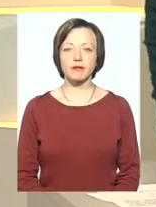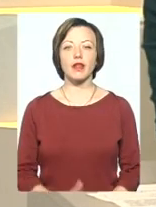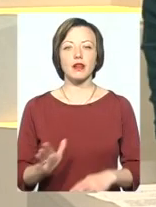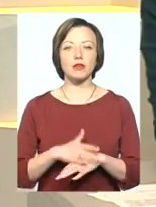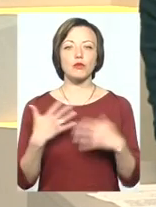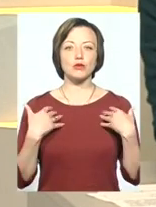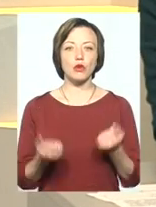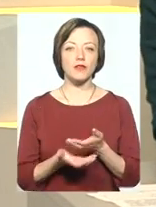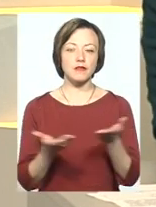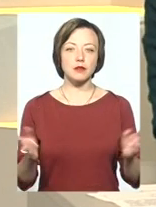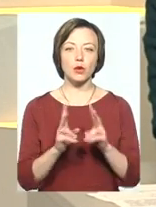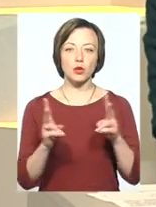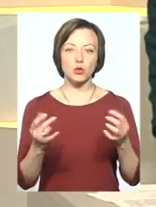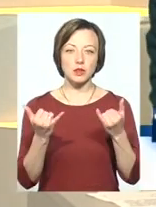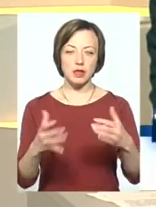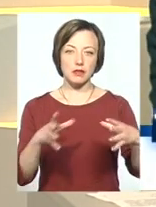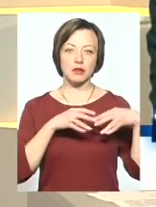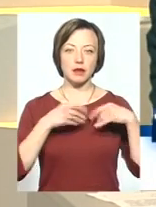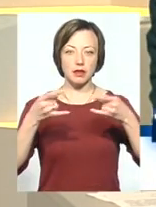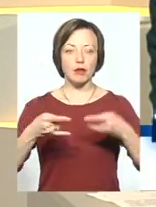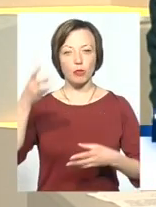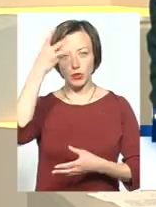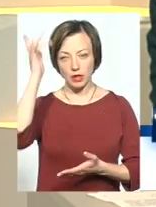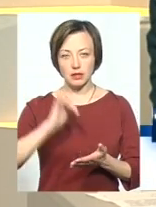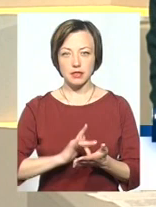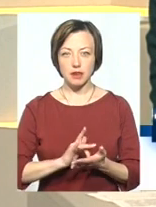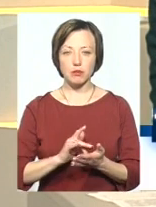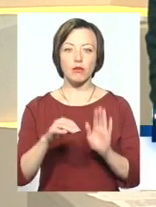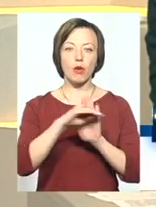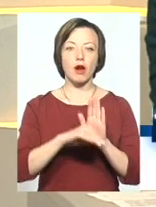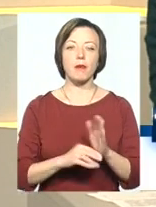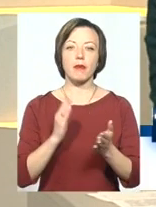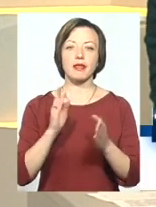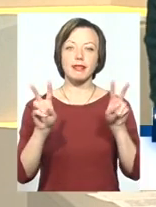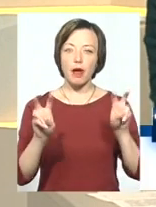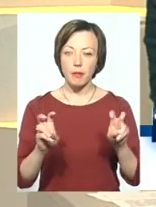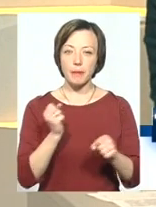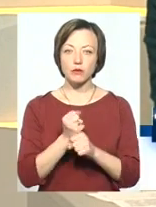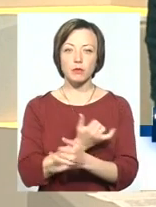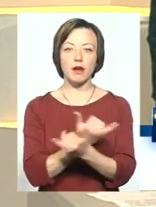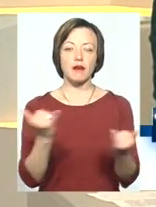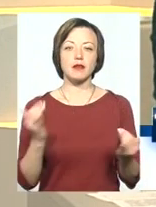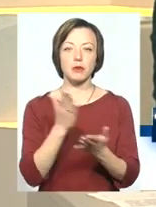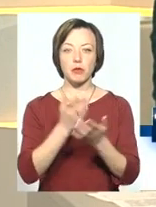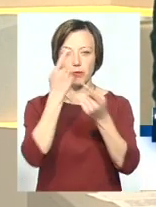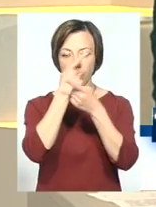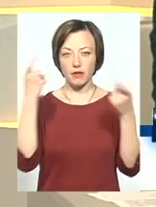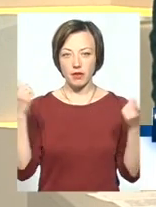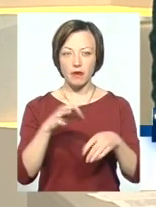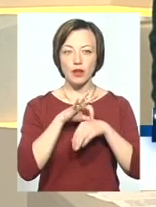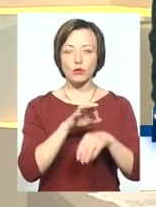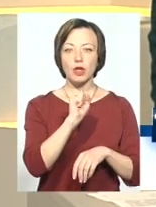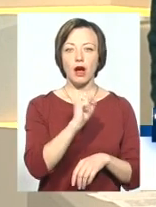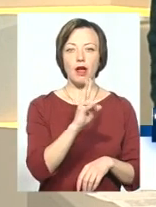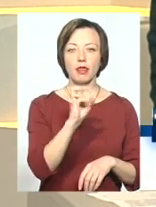Доброго здоров'я усім, хто у цій порі разом із телеканалом Поділляцентр. На часі тема. Працюємо для вас у прямому ефірі. Я Анна Бендюк, переклад на